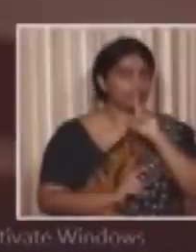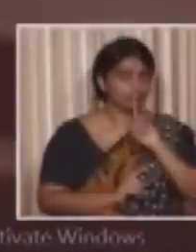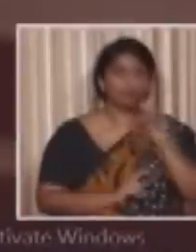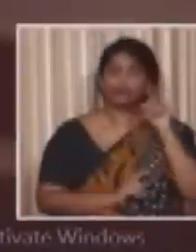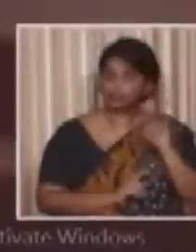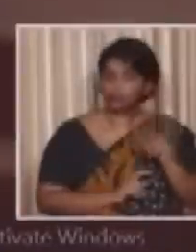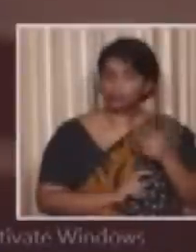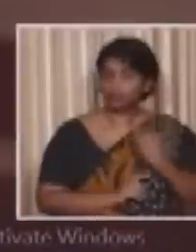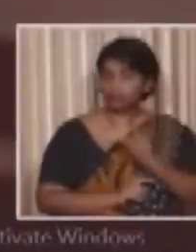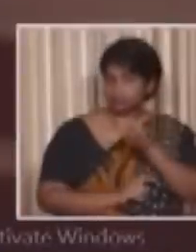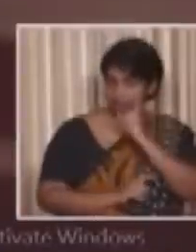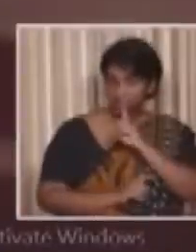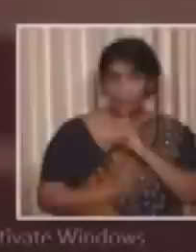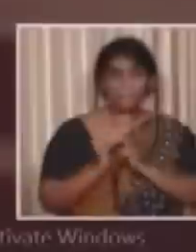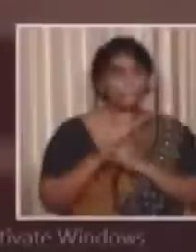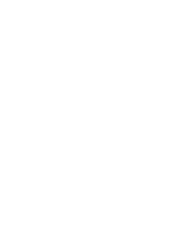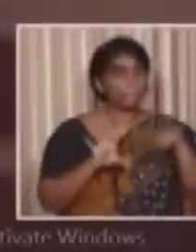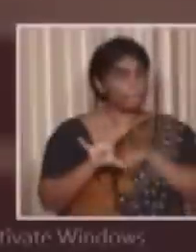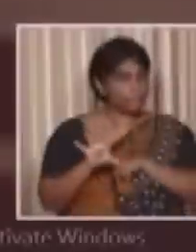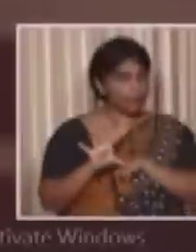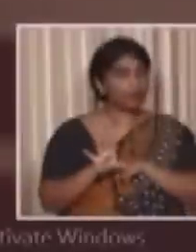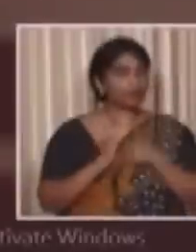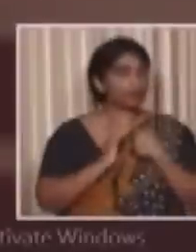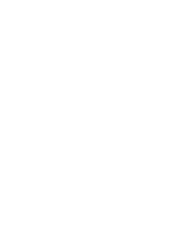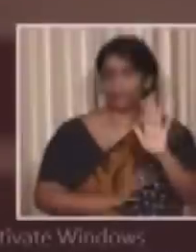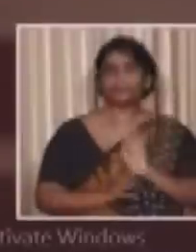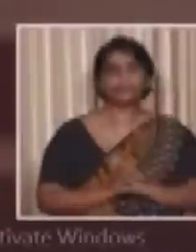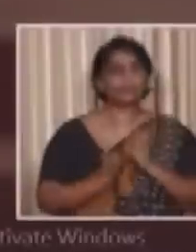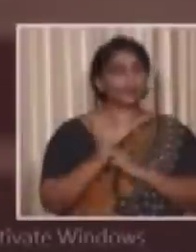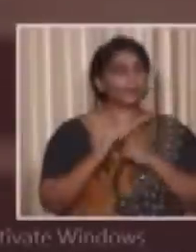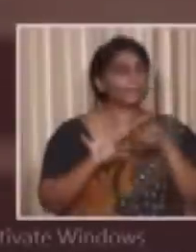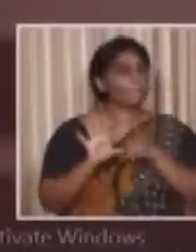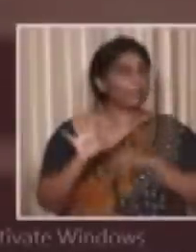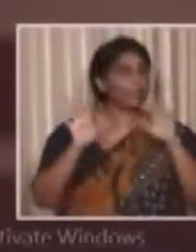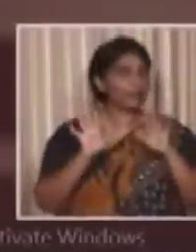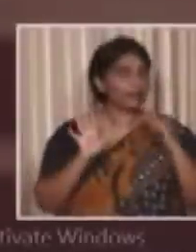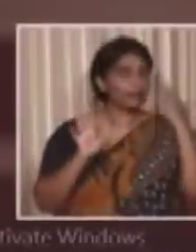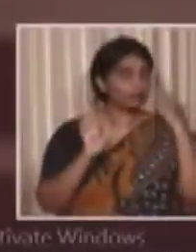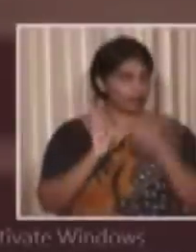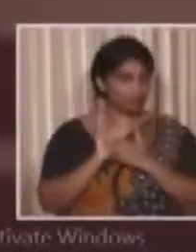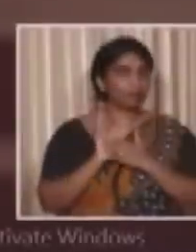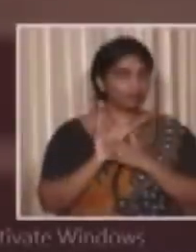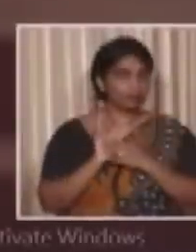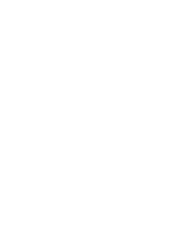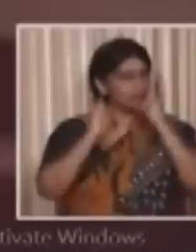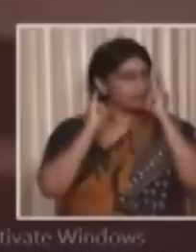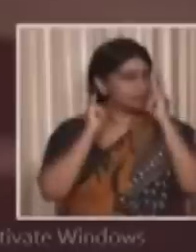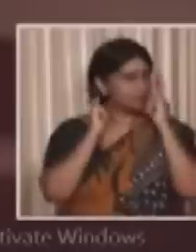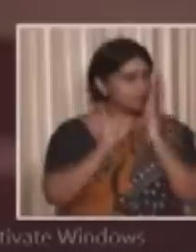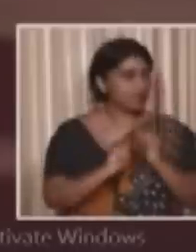ඔබතුමා තර්ජනය කරනවා නම් මේ නම වෙන්න සිද්ධිය ගරු කතානායකතුමනේ නම වෙන්න සිද්ධිය මේ අරගෙන වෙන්න දෙන්නේ